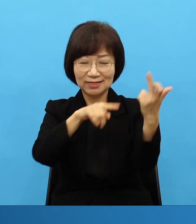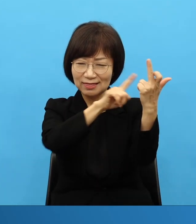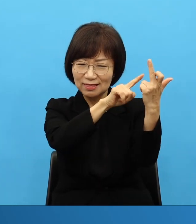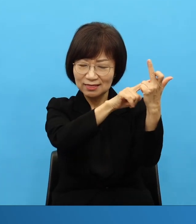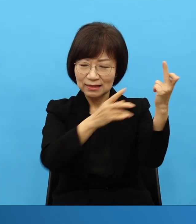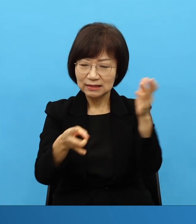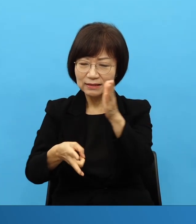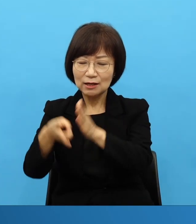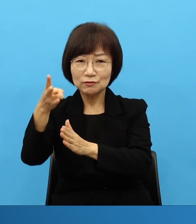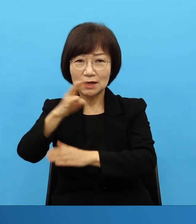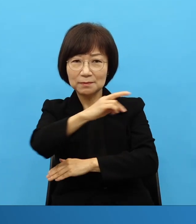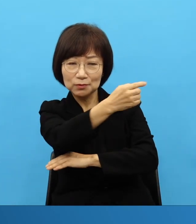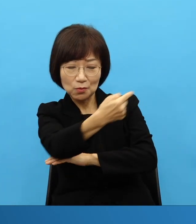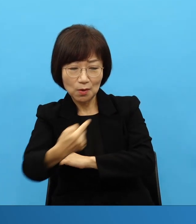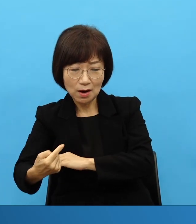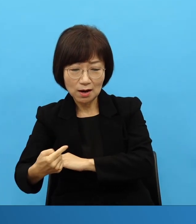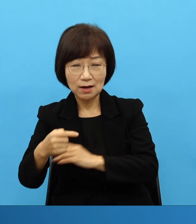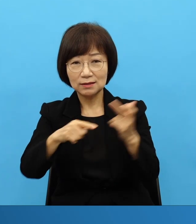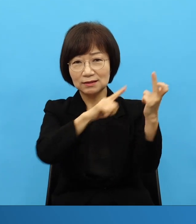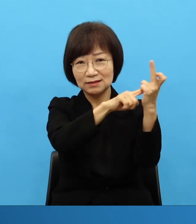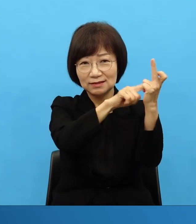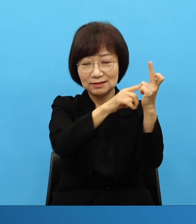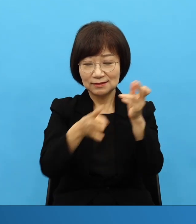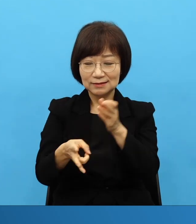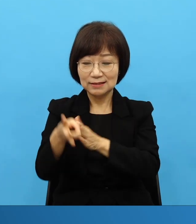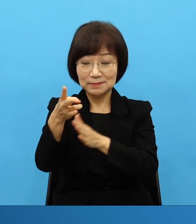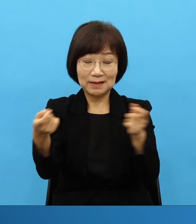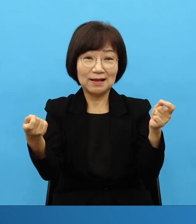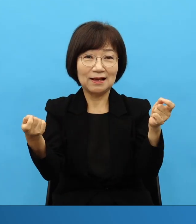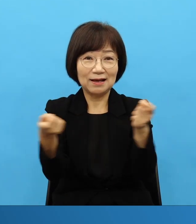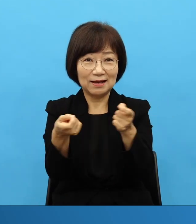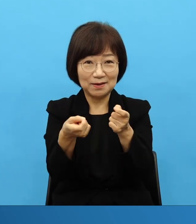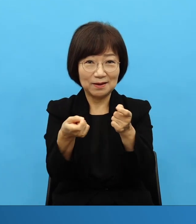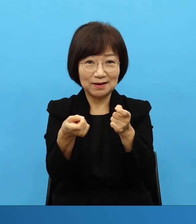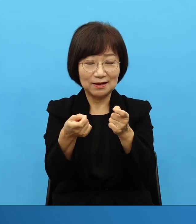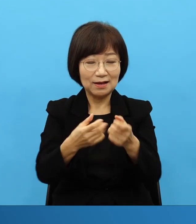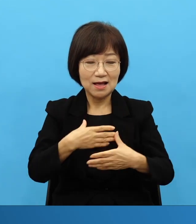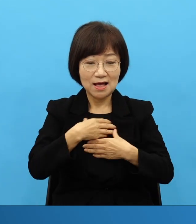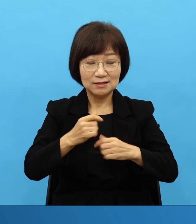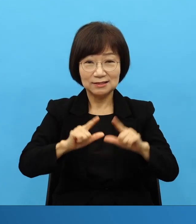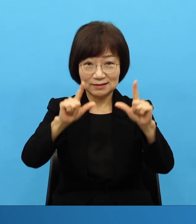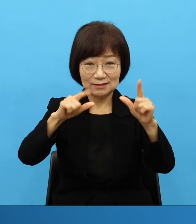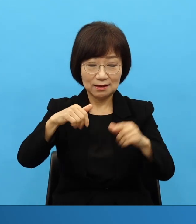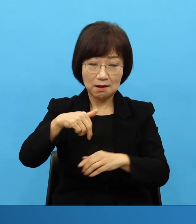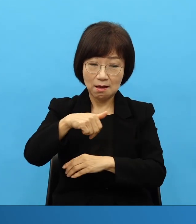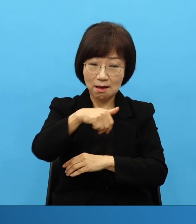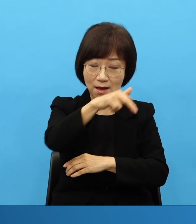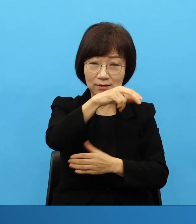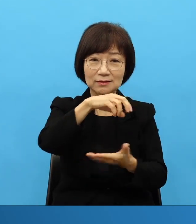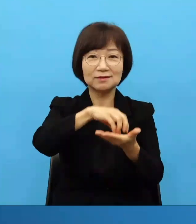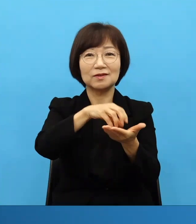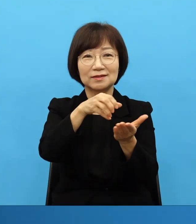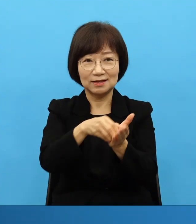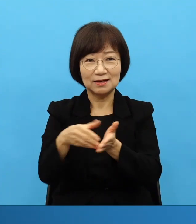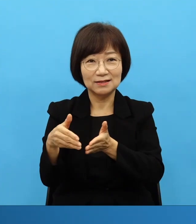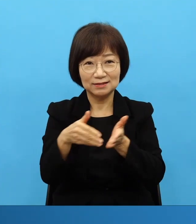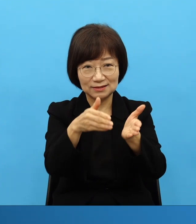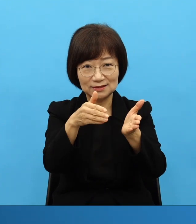산으로부터 예루살렘에 들어오니 이 산은 예루살렘에서 가까워 안식일에 가기 알맞는